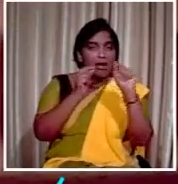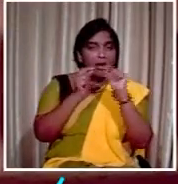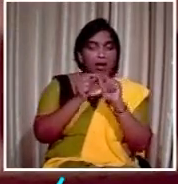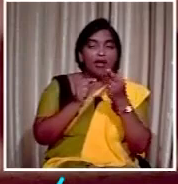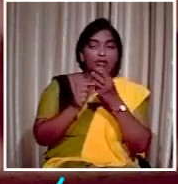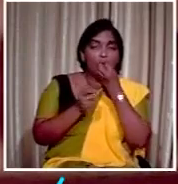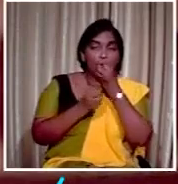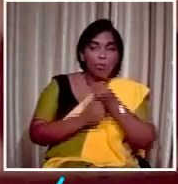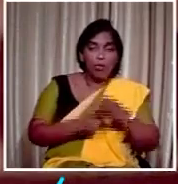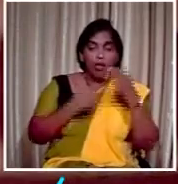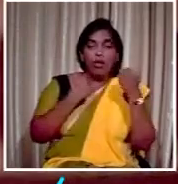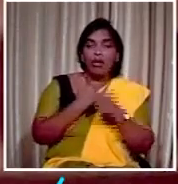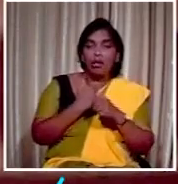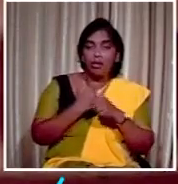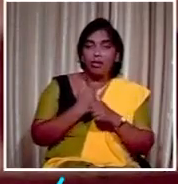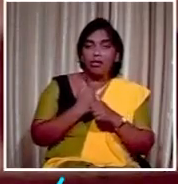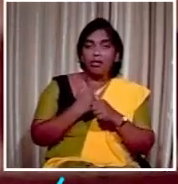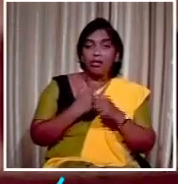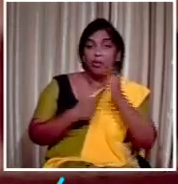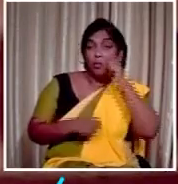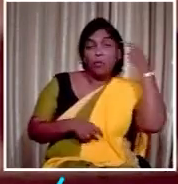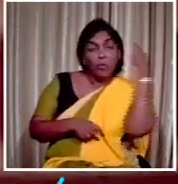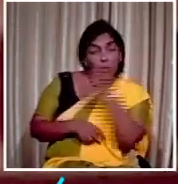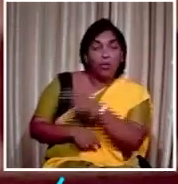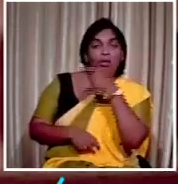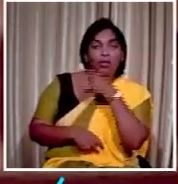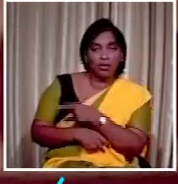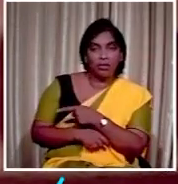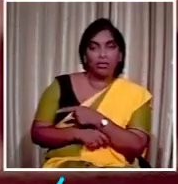बोमे मेक दिब्बे मुनी मई के